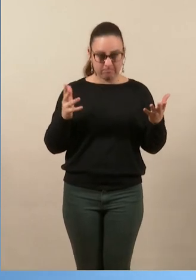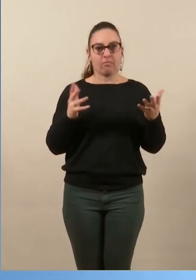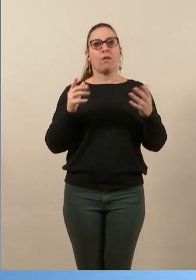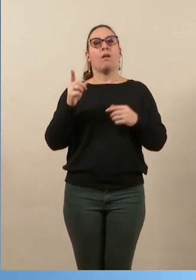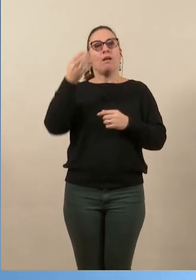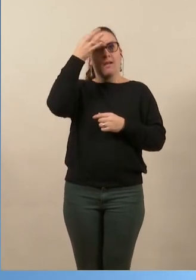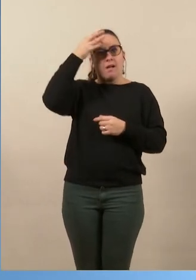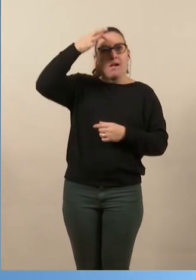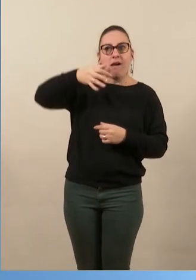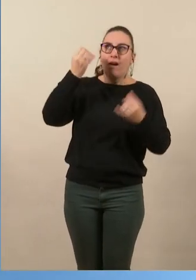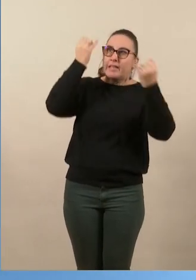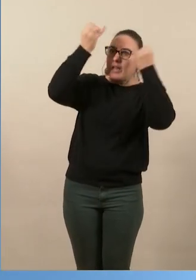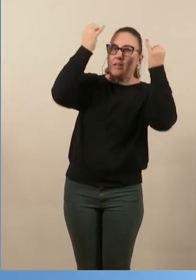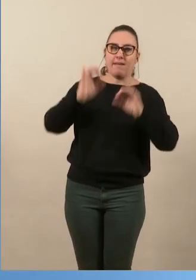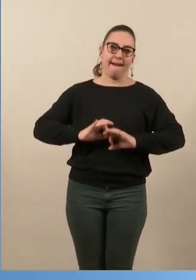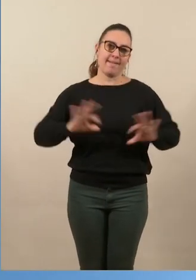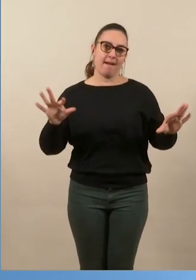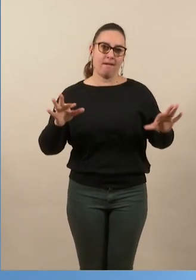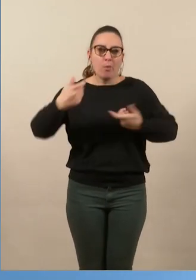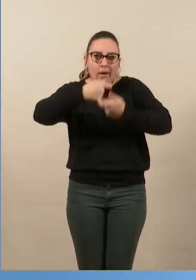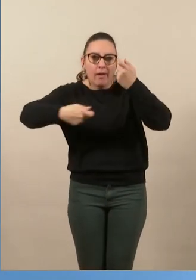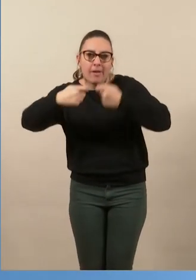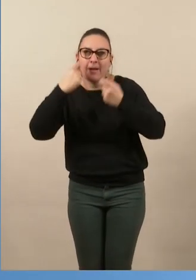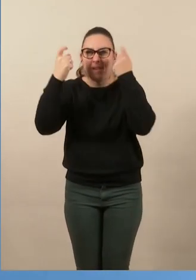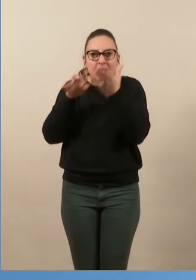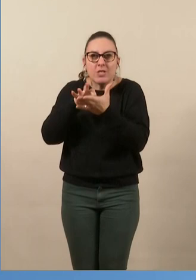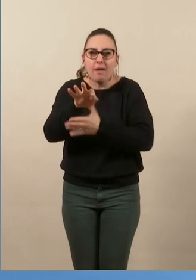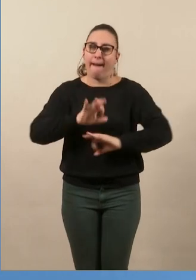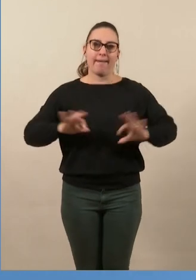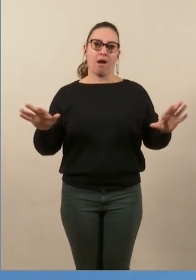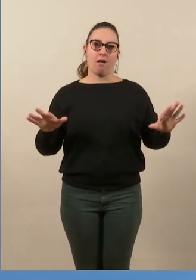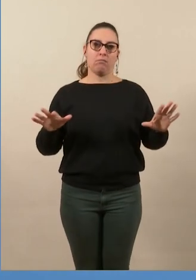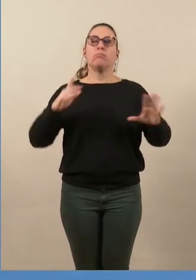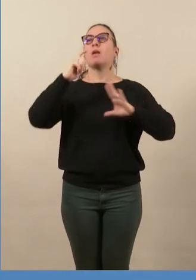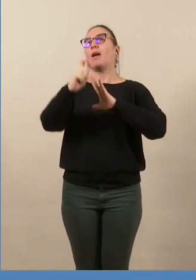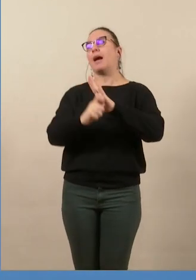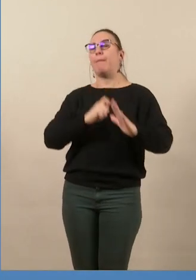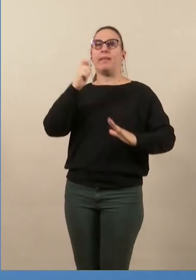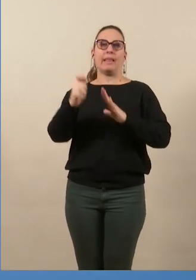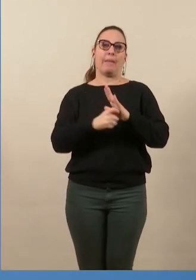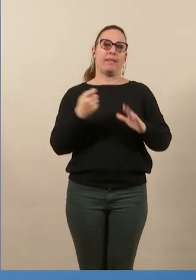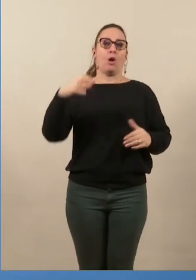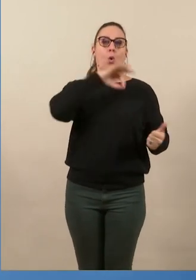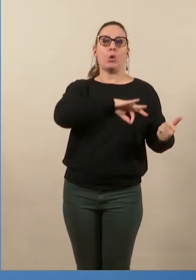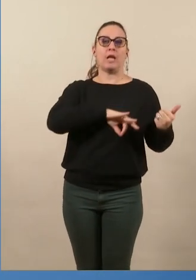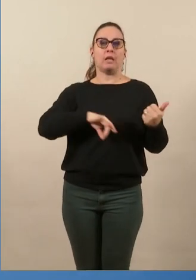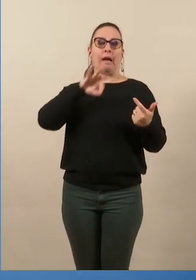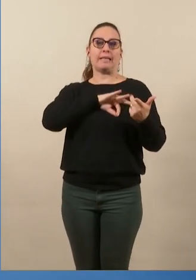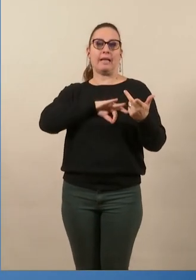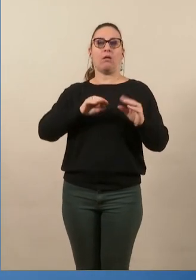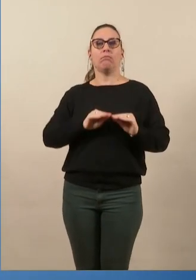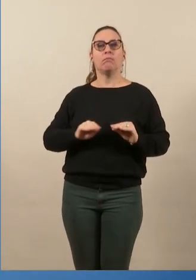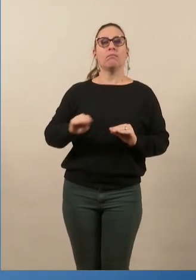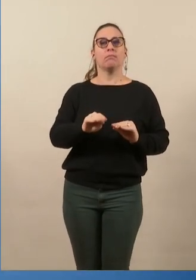créativité pour trouver des pistes d'économie vous contentant de répéter à l'infini des recettes qui remettent toujours à à un peu plus tard